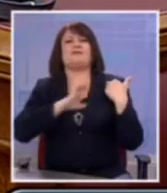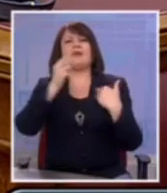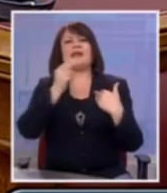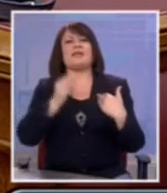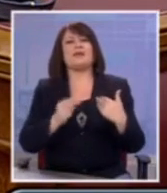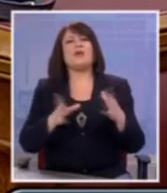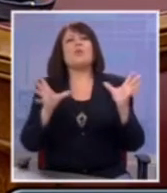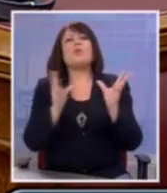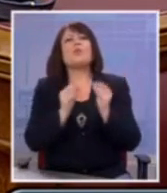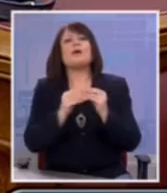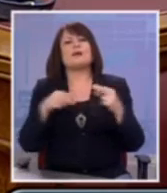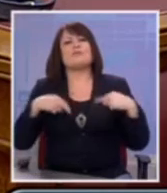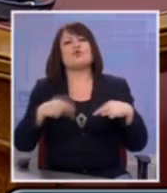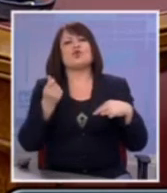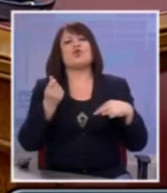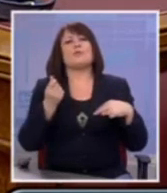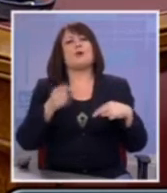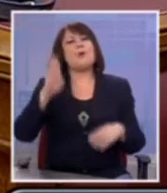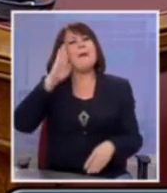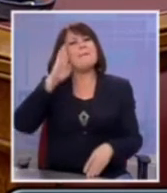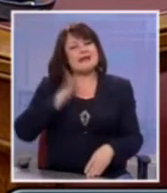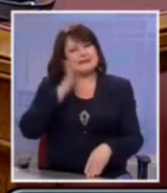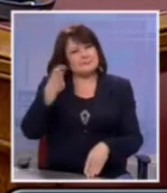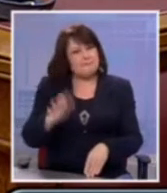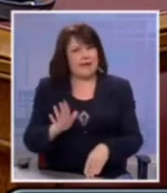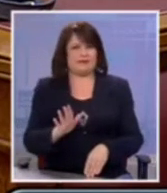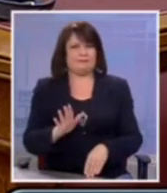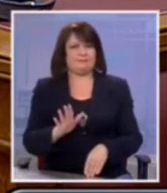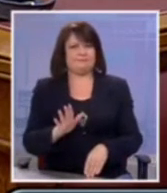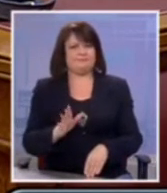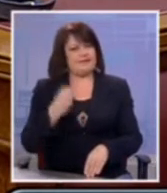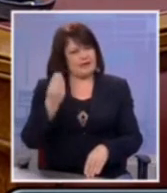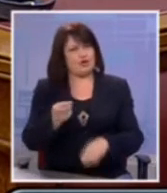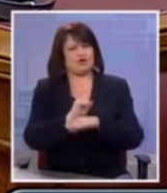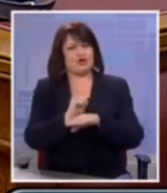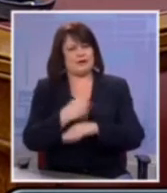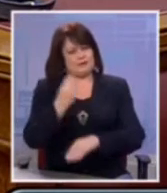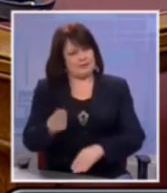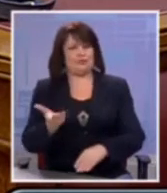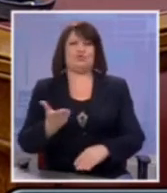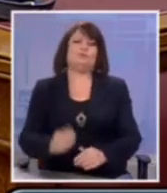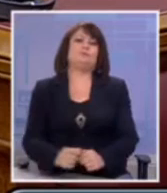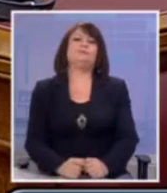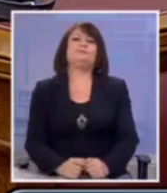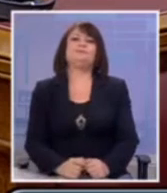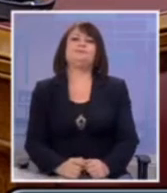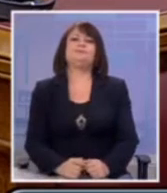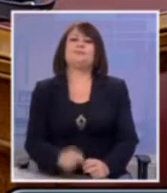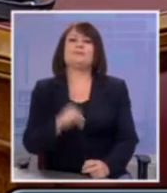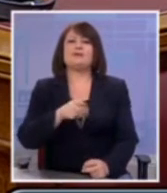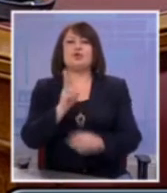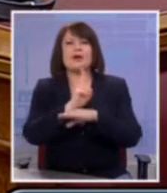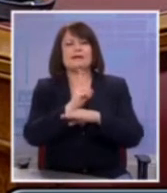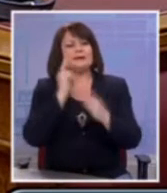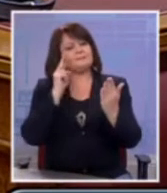Treasury Department, του Υπουργείου Οικονομικών της Αμερικής. Θα το καταθέσω και αυτό το έγγραφο. Από το έγγραφο αυτό